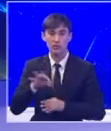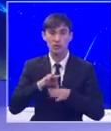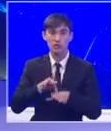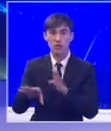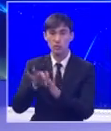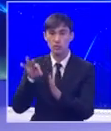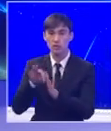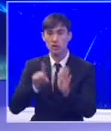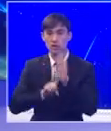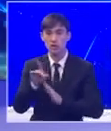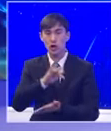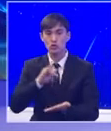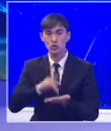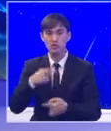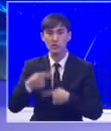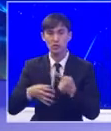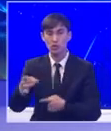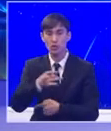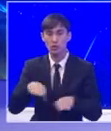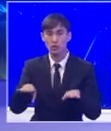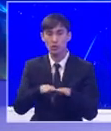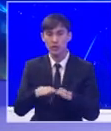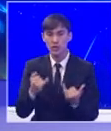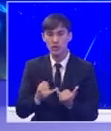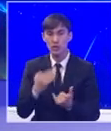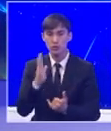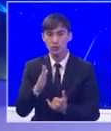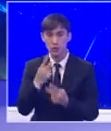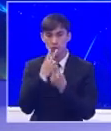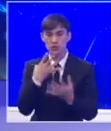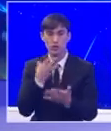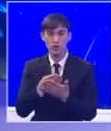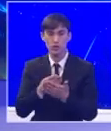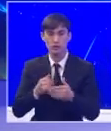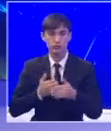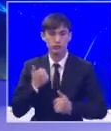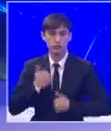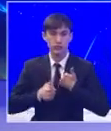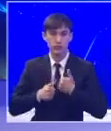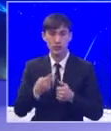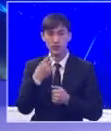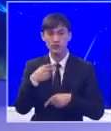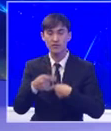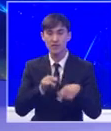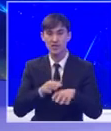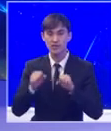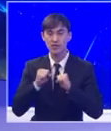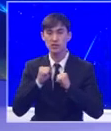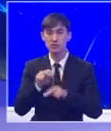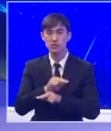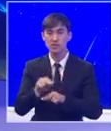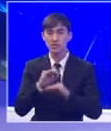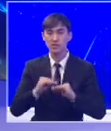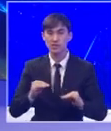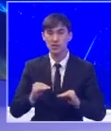отбор сначала на городском, а затем на районном уровнях. Теперь им предстоит показать свою эрудицию и компетентность в деле физического воспитания